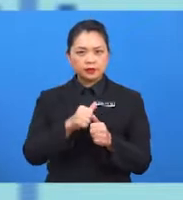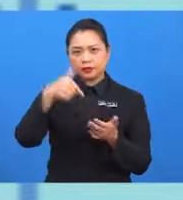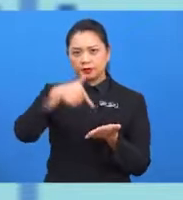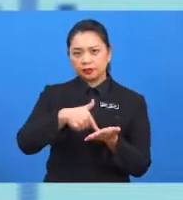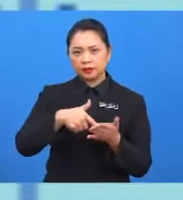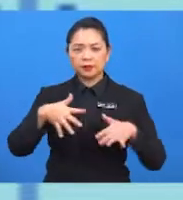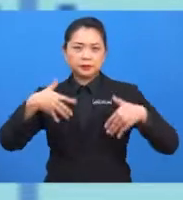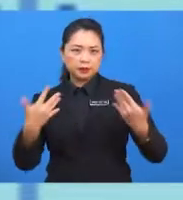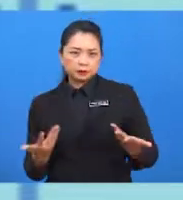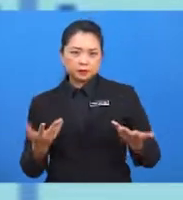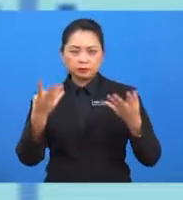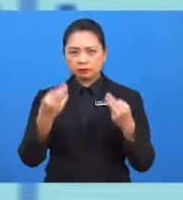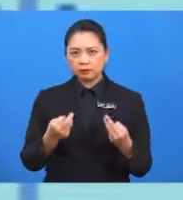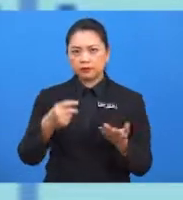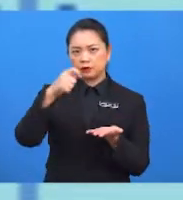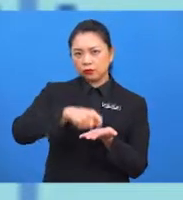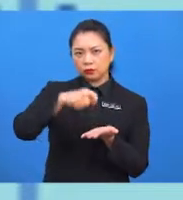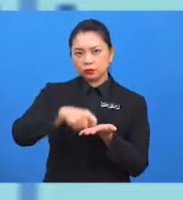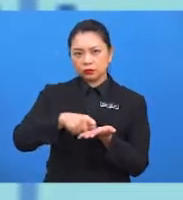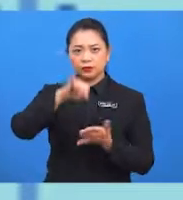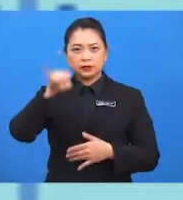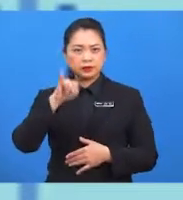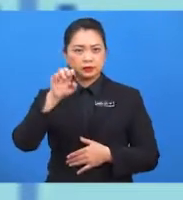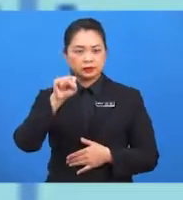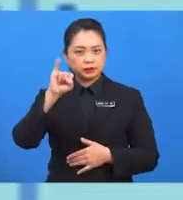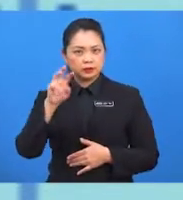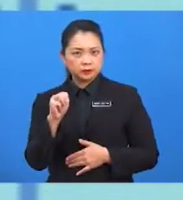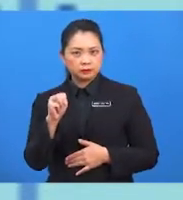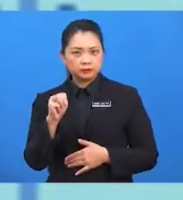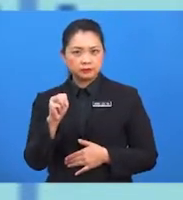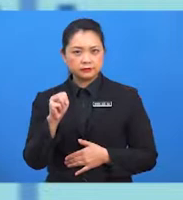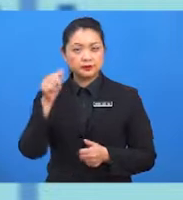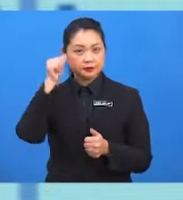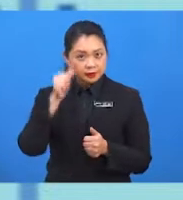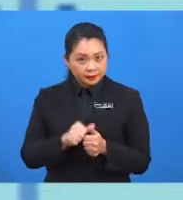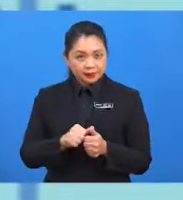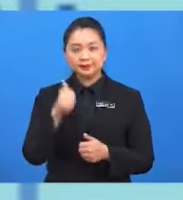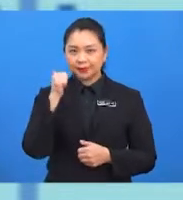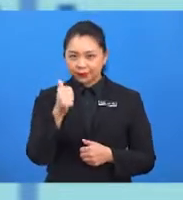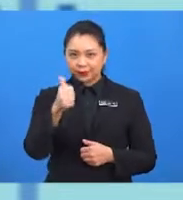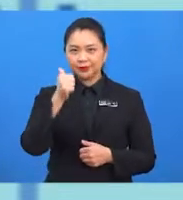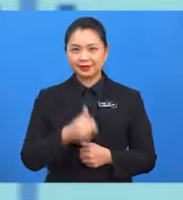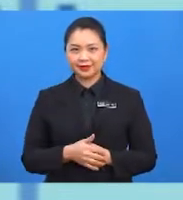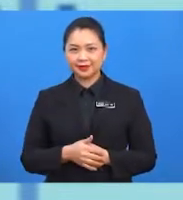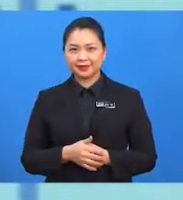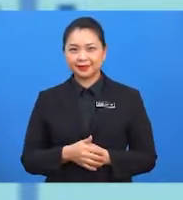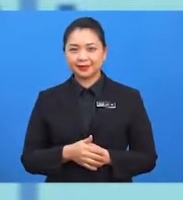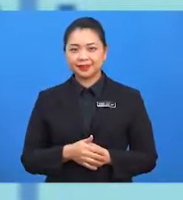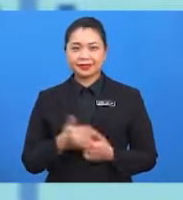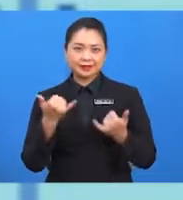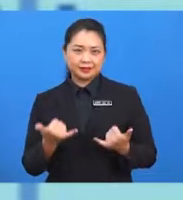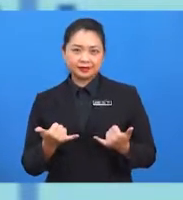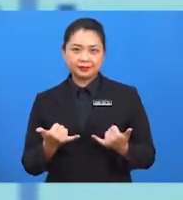bagaimana hendak menghitung desimal Natrium karbonat Oh iya bagus aku